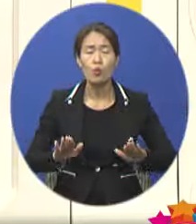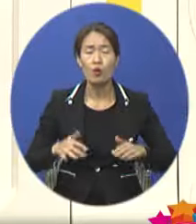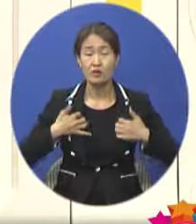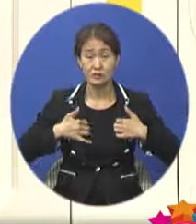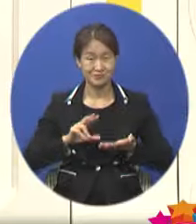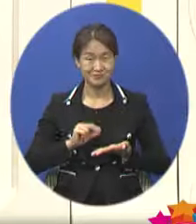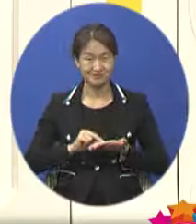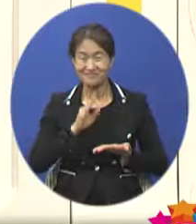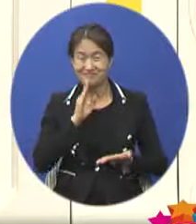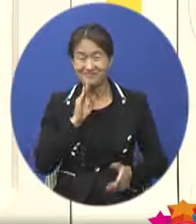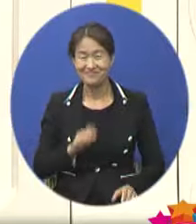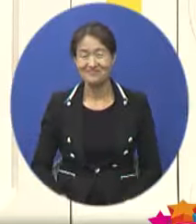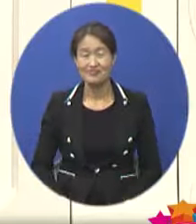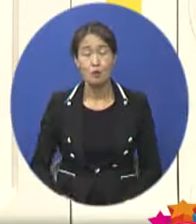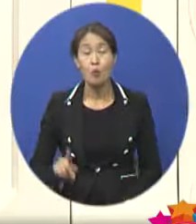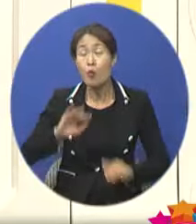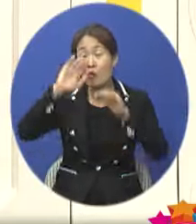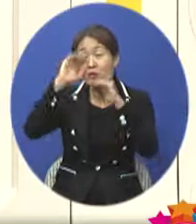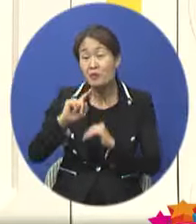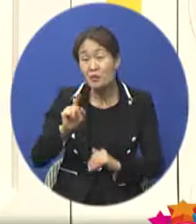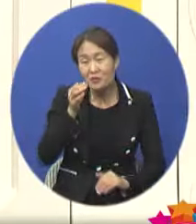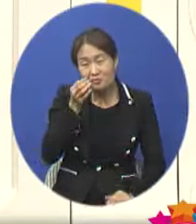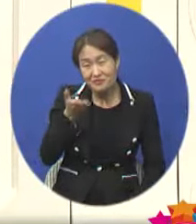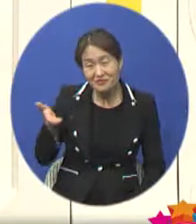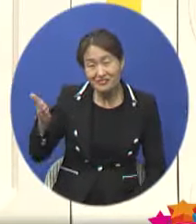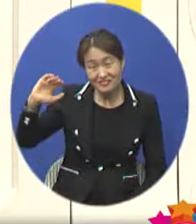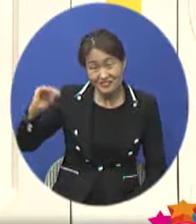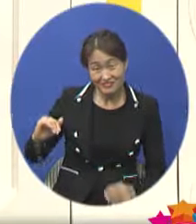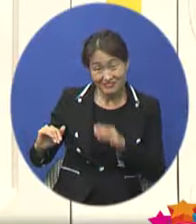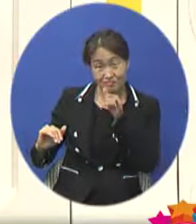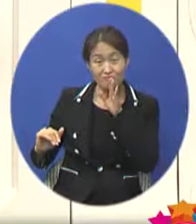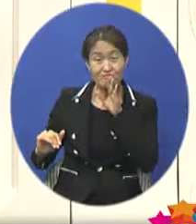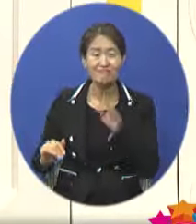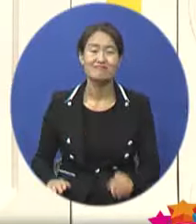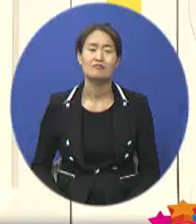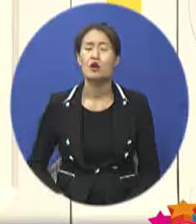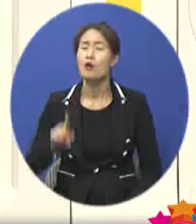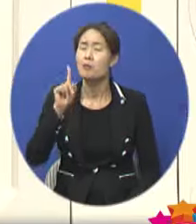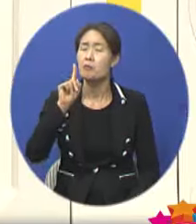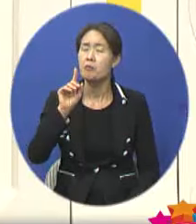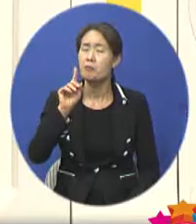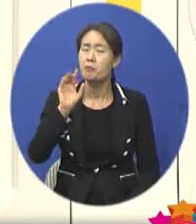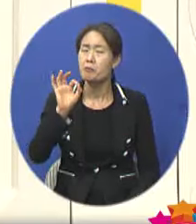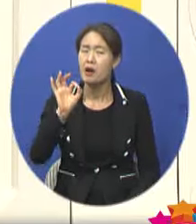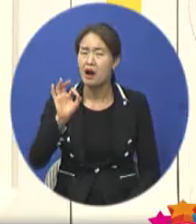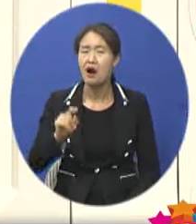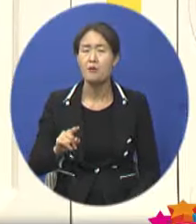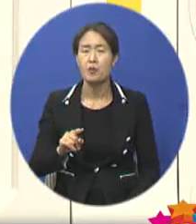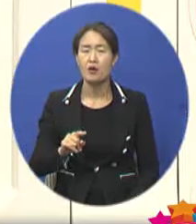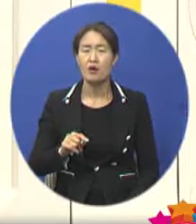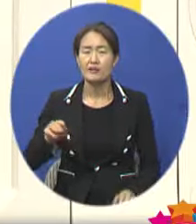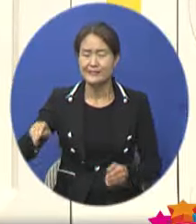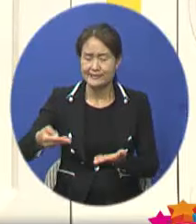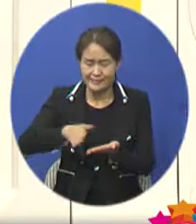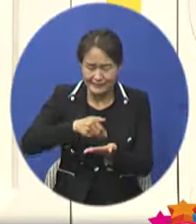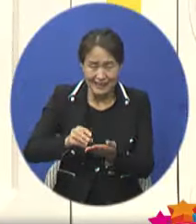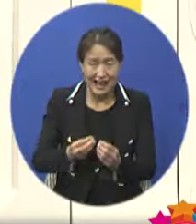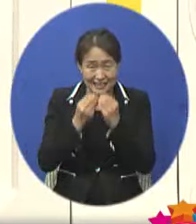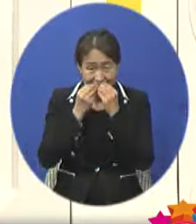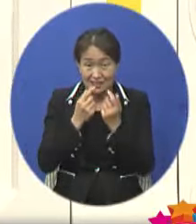퀴즈가 있었죠? 그렇습니다. 네. 어떤 퀴즈였나요? 퀴즈 보여주세요. 네. 네, 퀴즈였죠. 자 주로 잼이나 주스로 만들어 먹는 네.